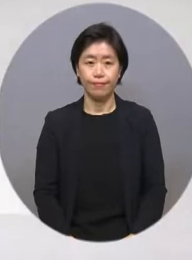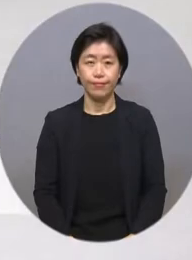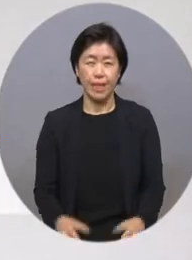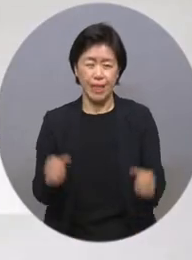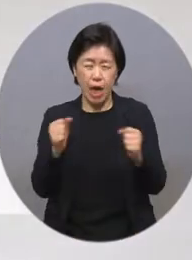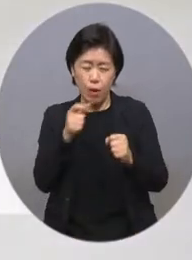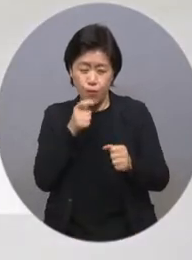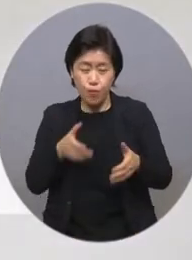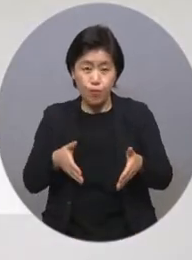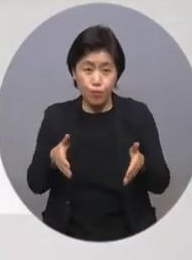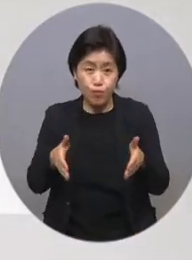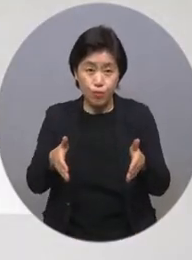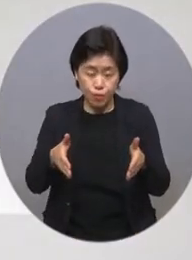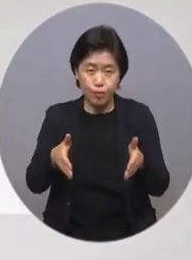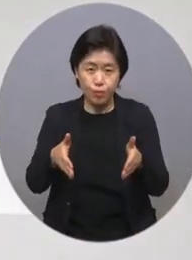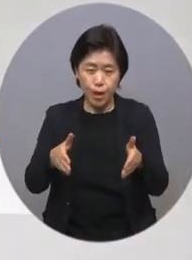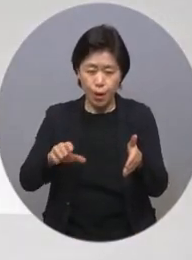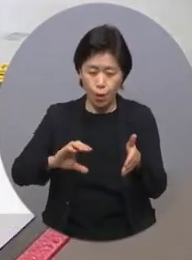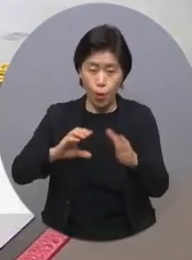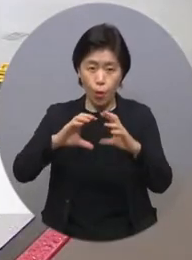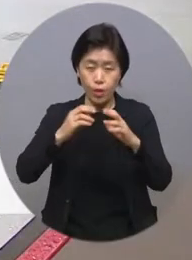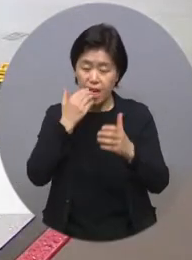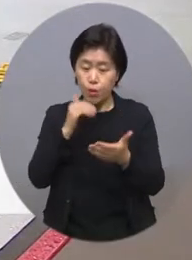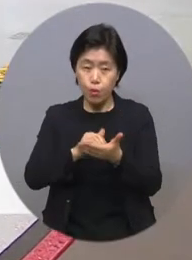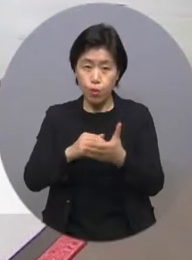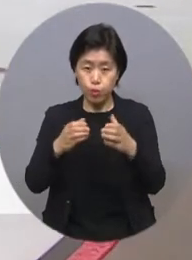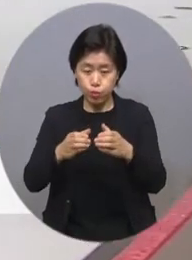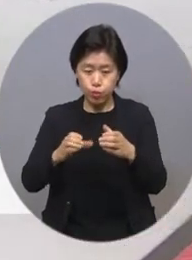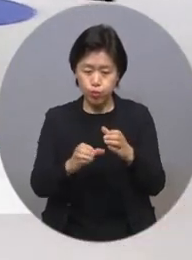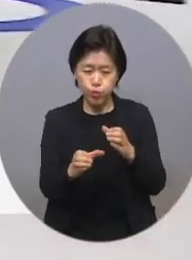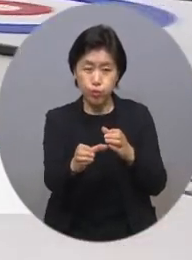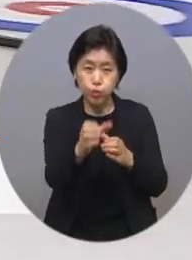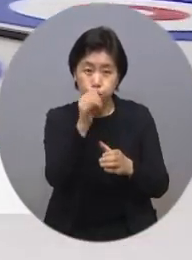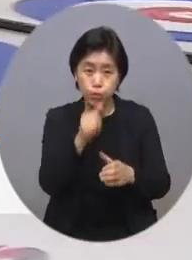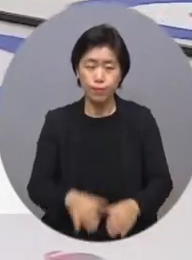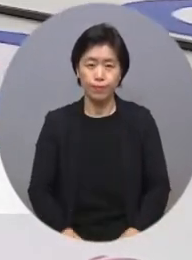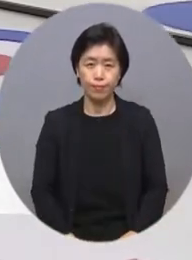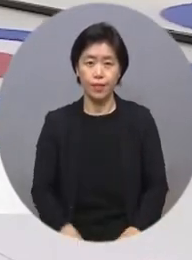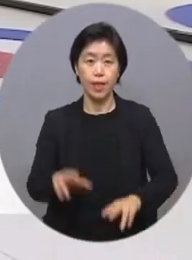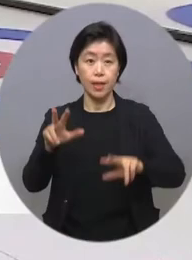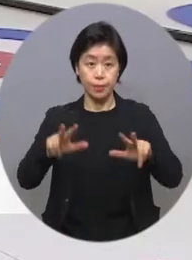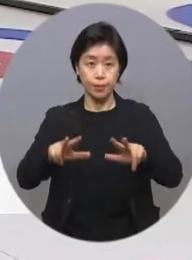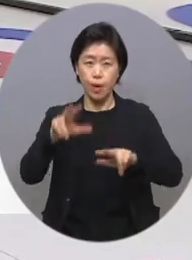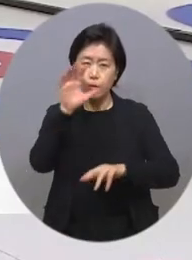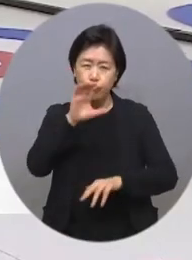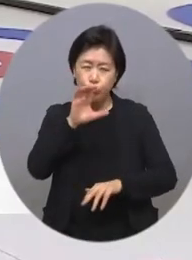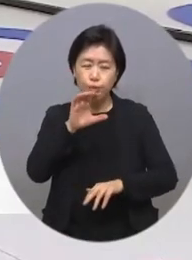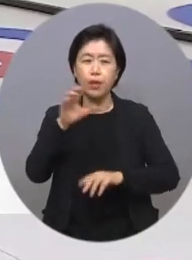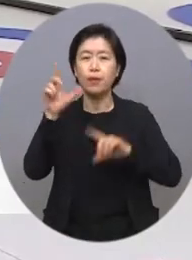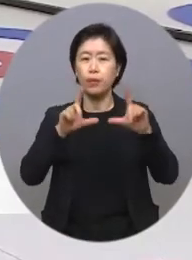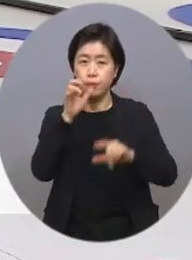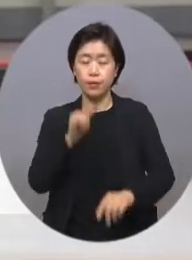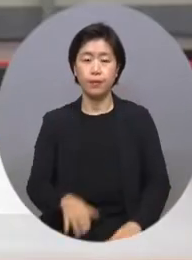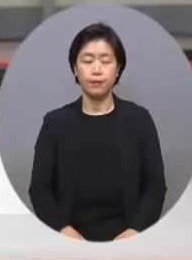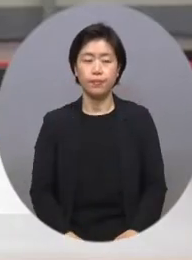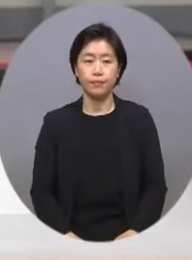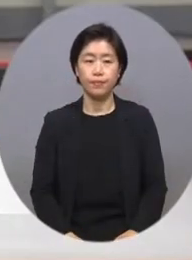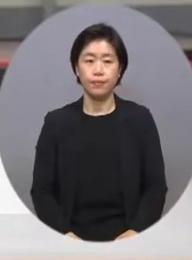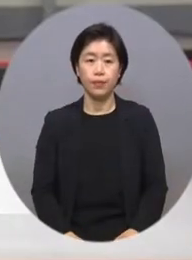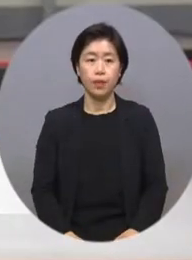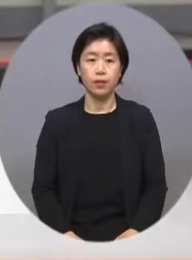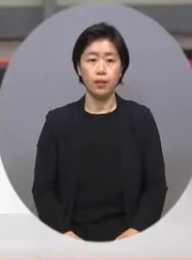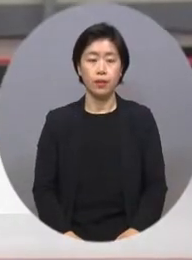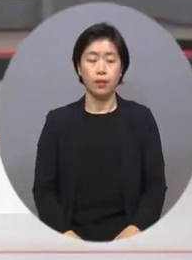차가운 빙판 위를 질주하는 스톤. 휠체어 컬링 대표팀의 훈련 모습입니다. 지난 24일 휠체어